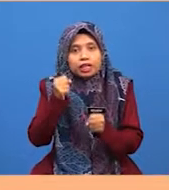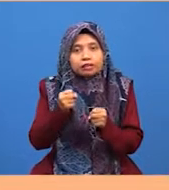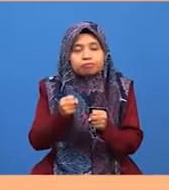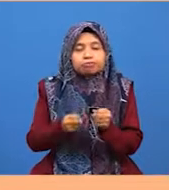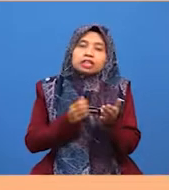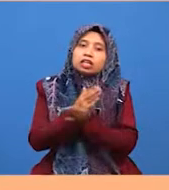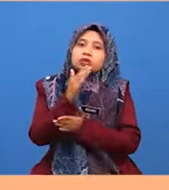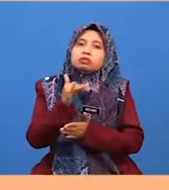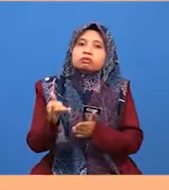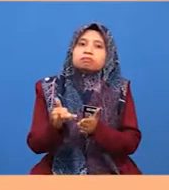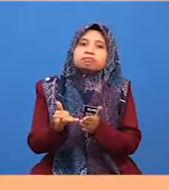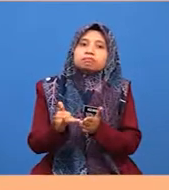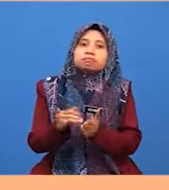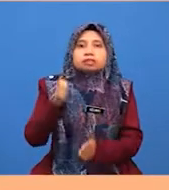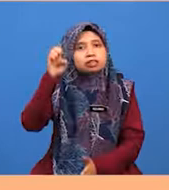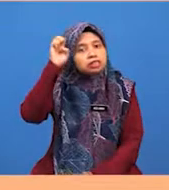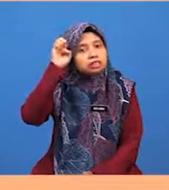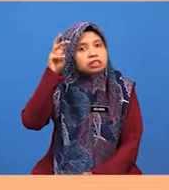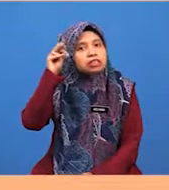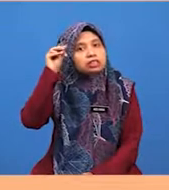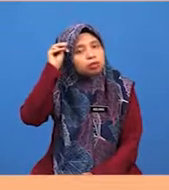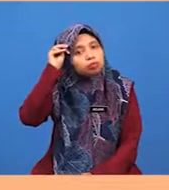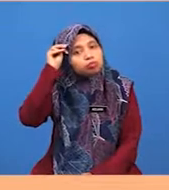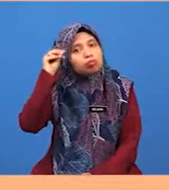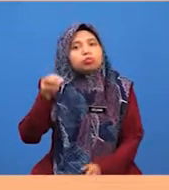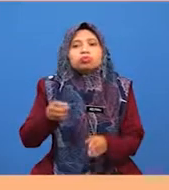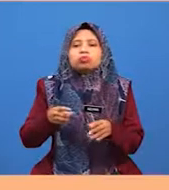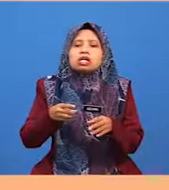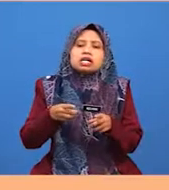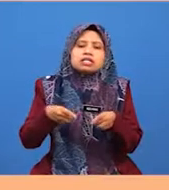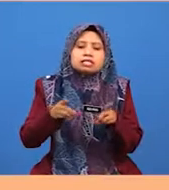Seterusnya, Encik Mutu sedang bersia-sia bersama siapa?